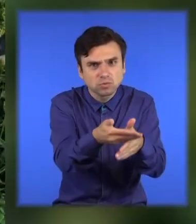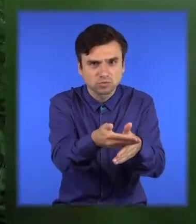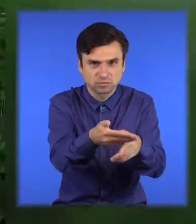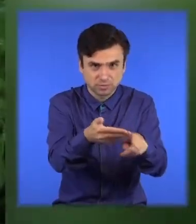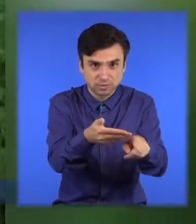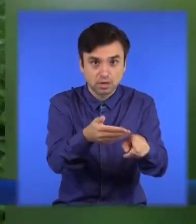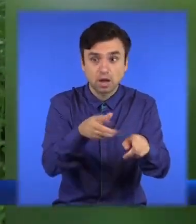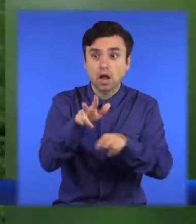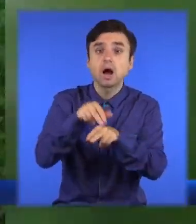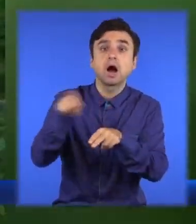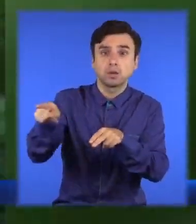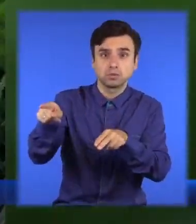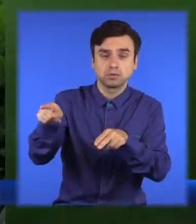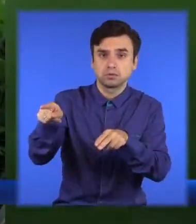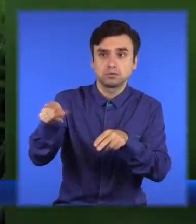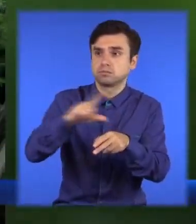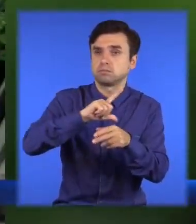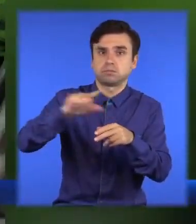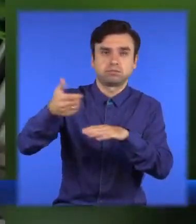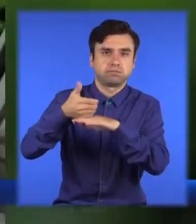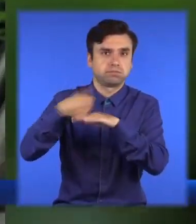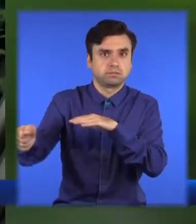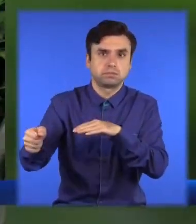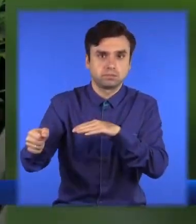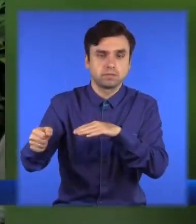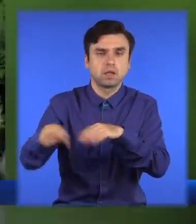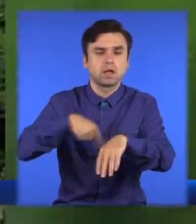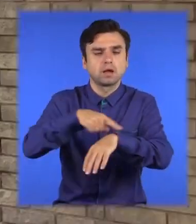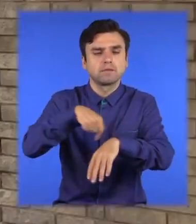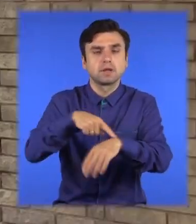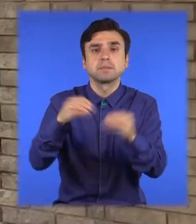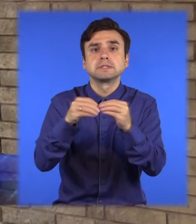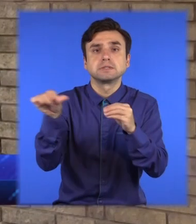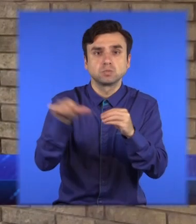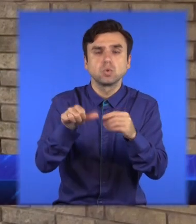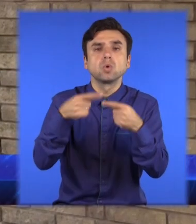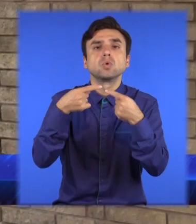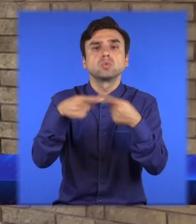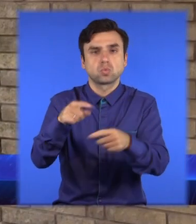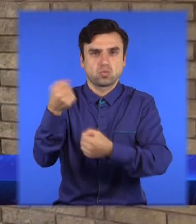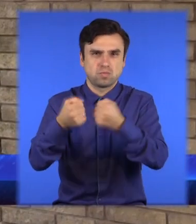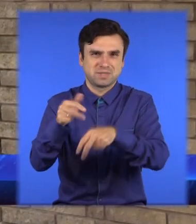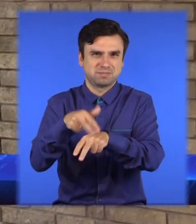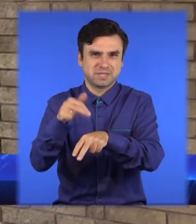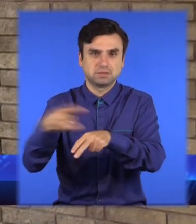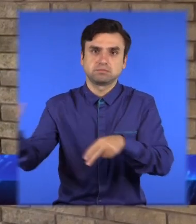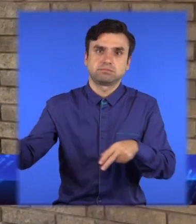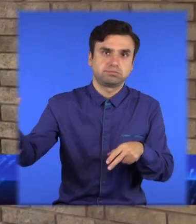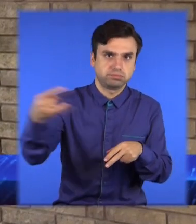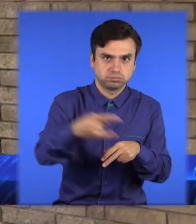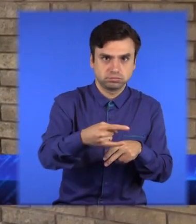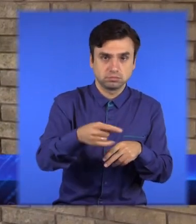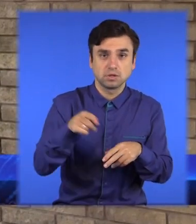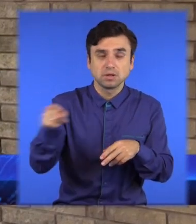за незаконний посів та вирощування коноплі йому загрожує ув'язнення. Обвинувальний акт на теперішній час знаходиться